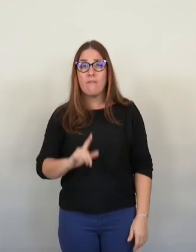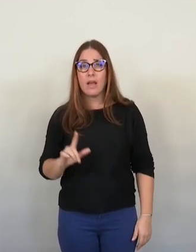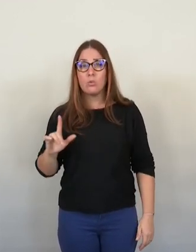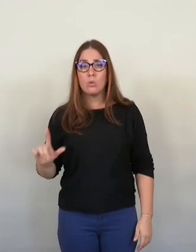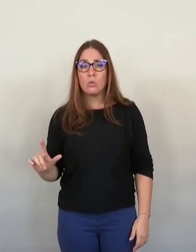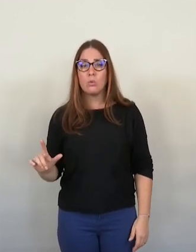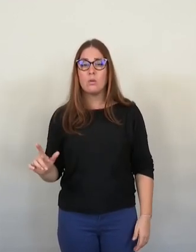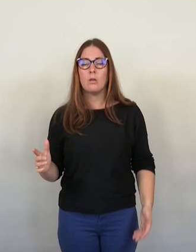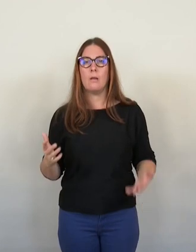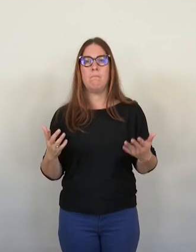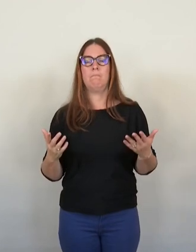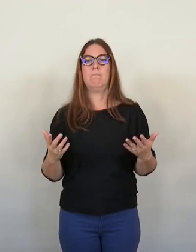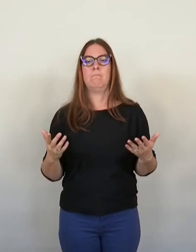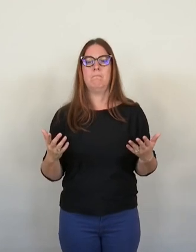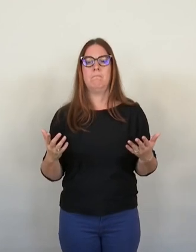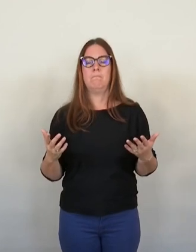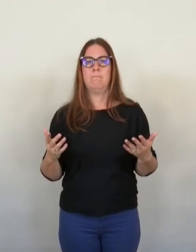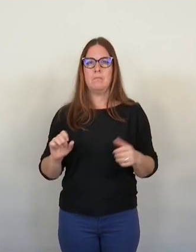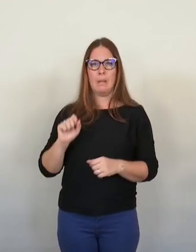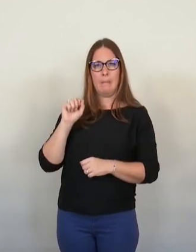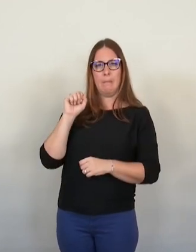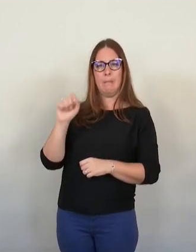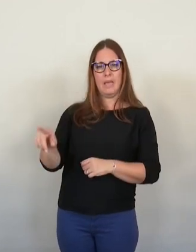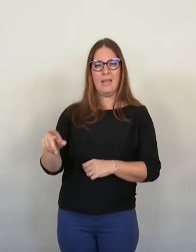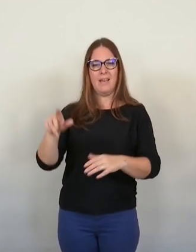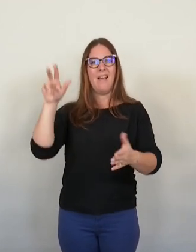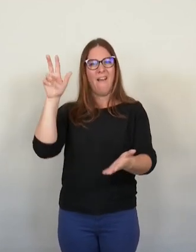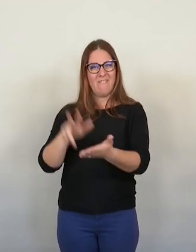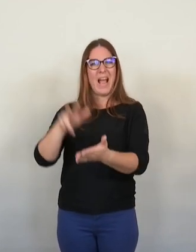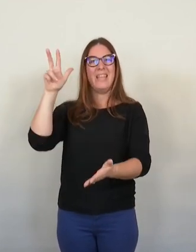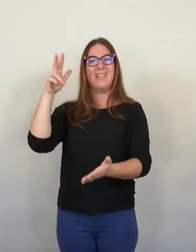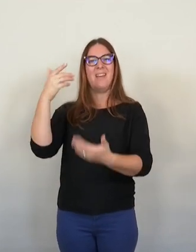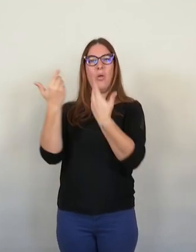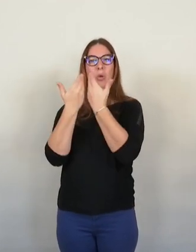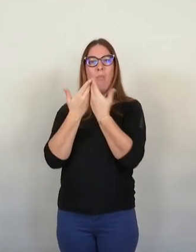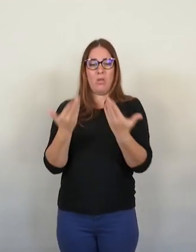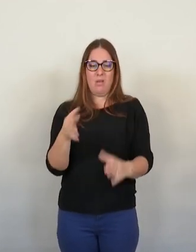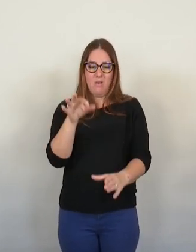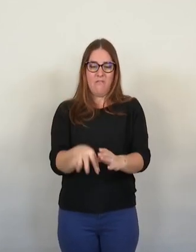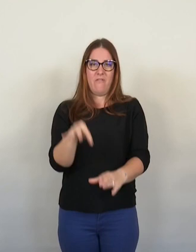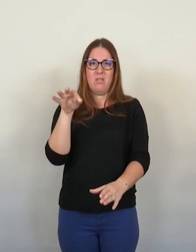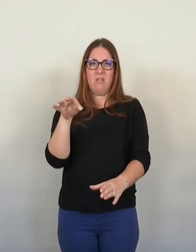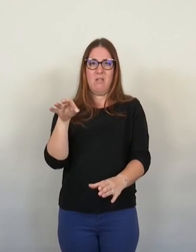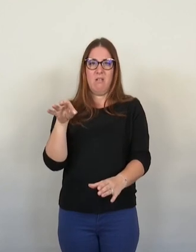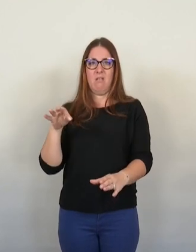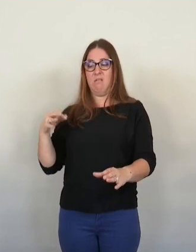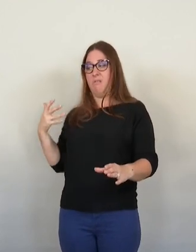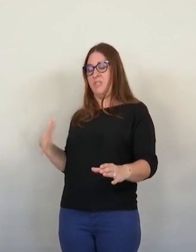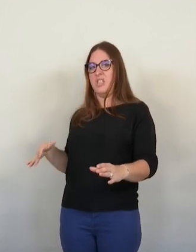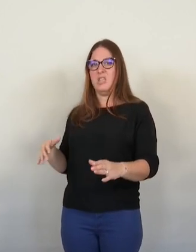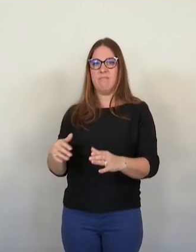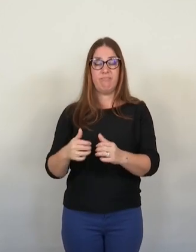2022 cette pratique qui consiste à demander la validation des élus du conseil municipal avec des